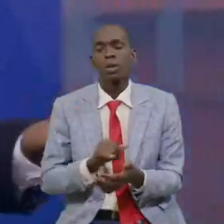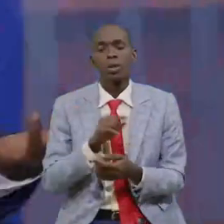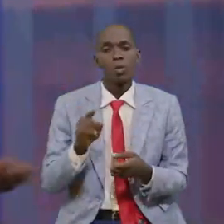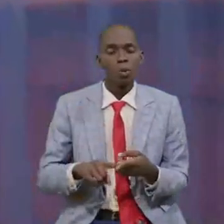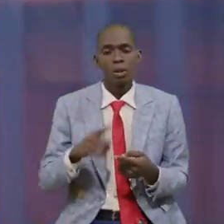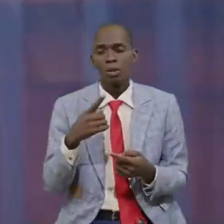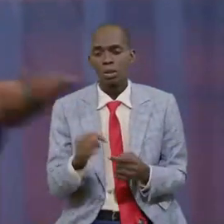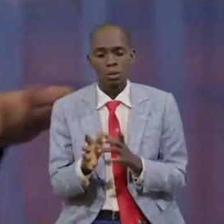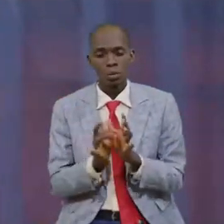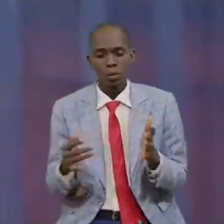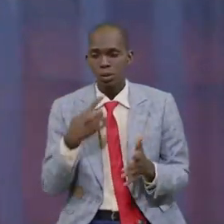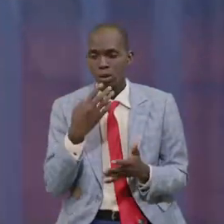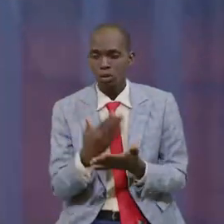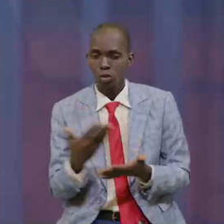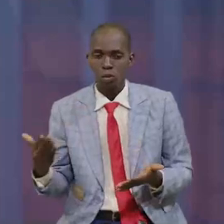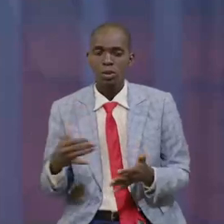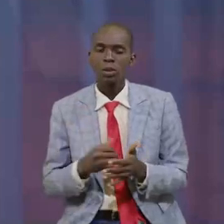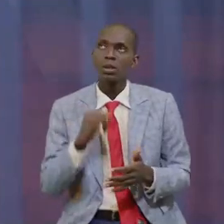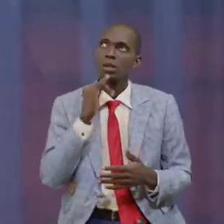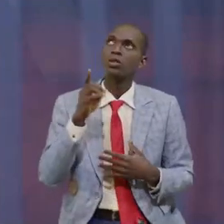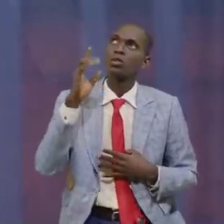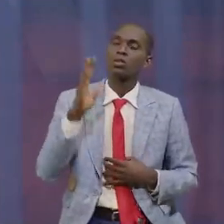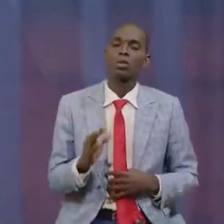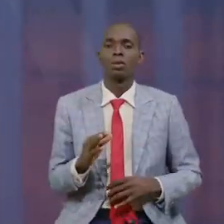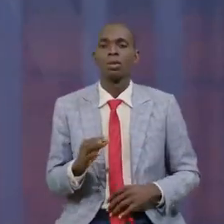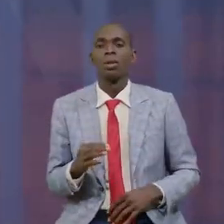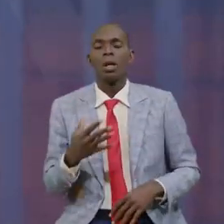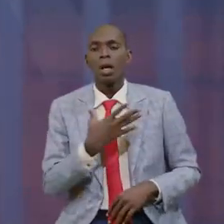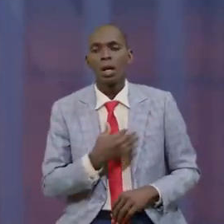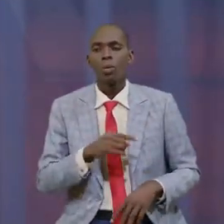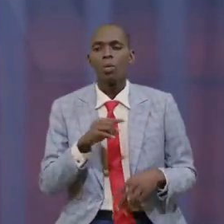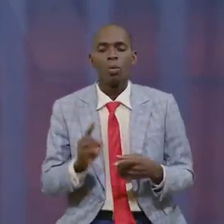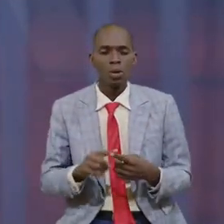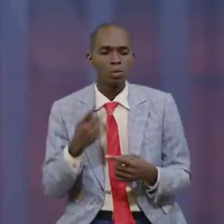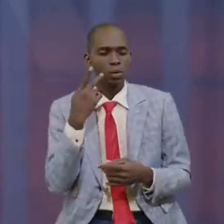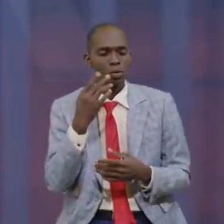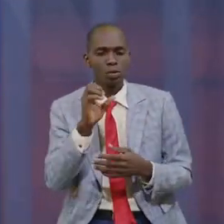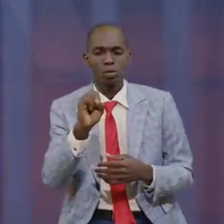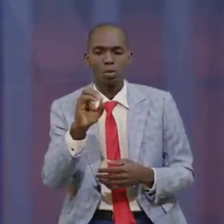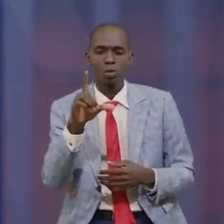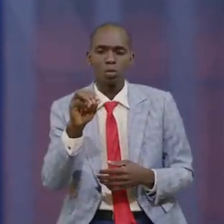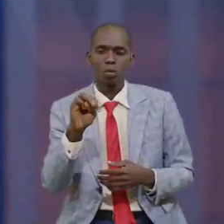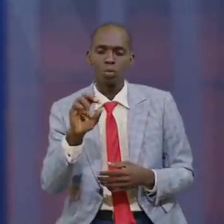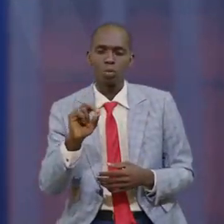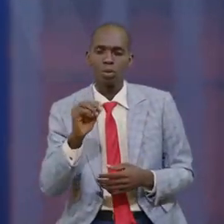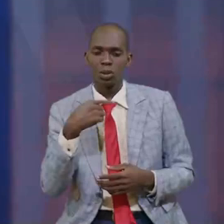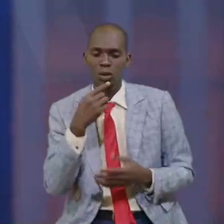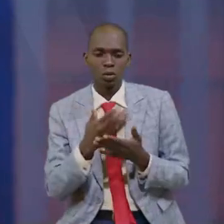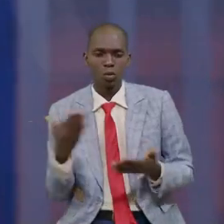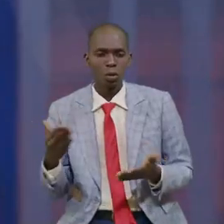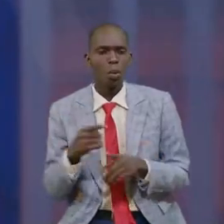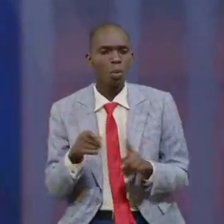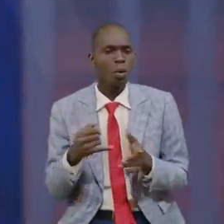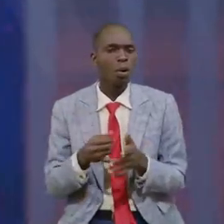dit. Si on dit que Salomon a dit, oui, je comprends, mais c'est Dieu qui a donné la